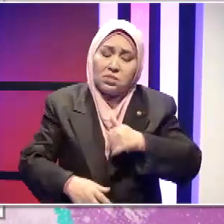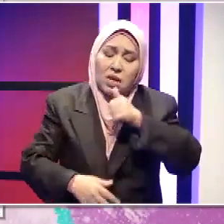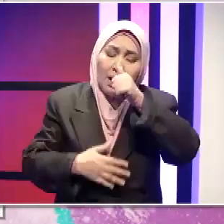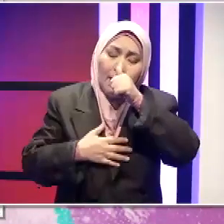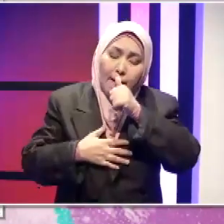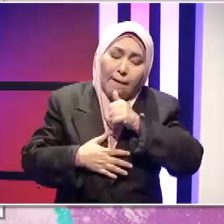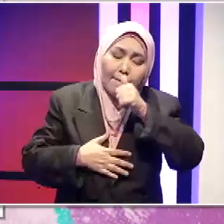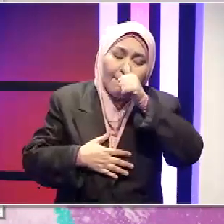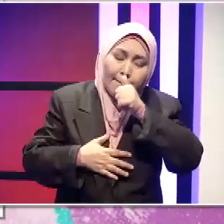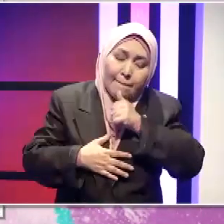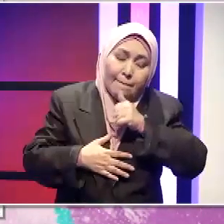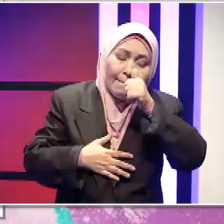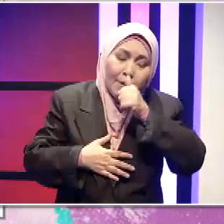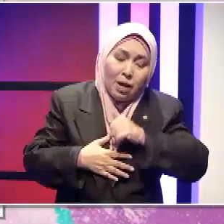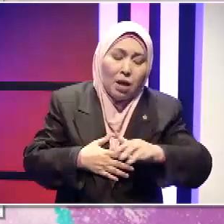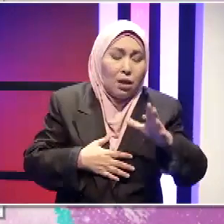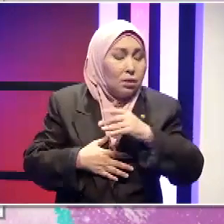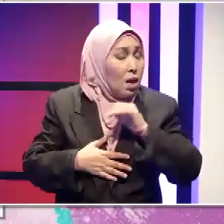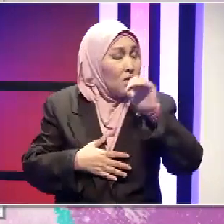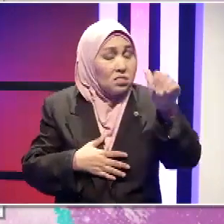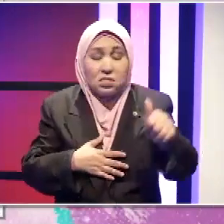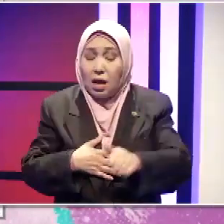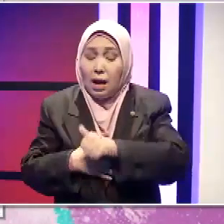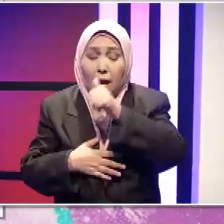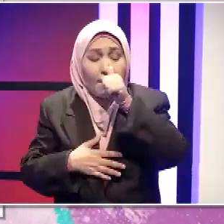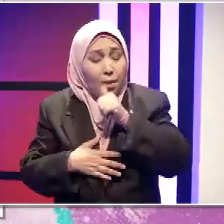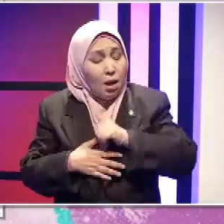allah' view Salwa